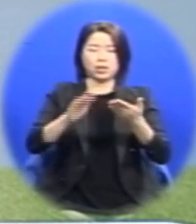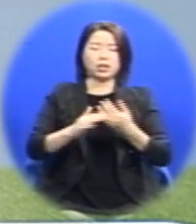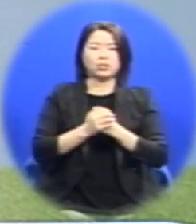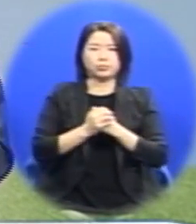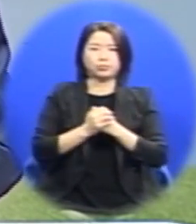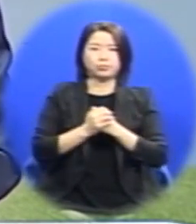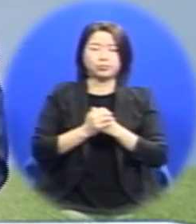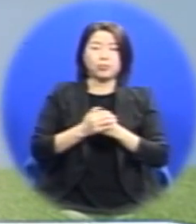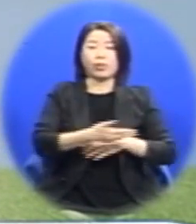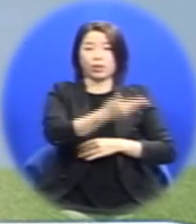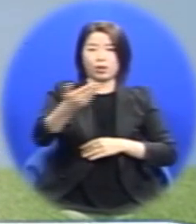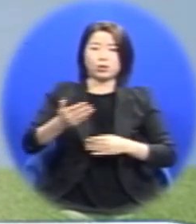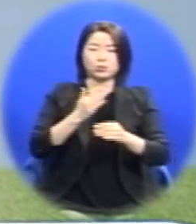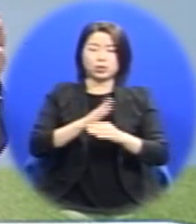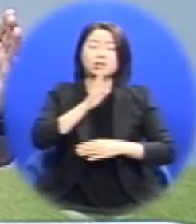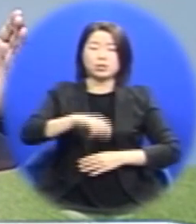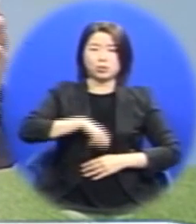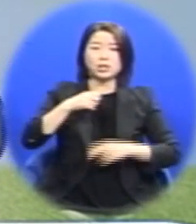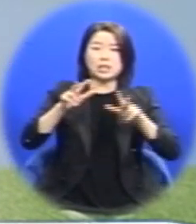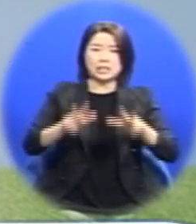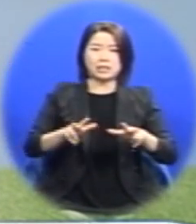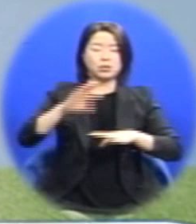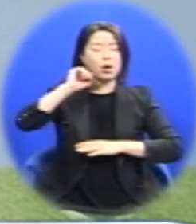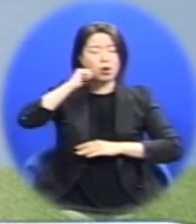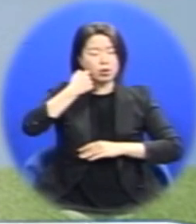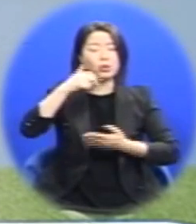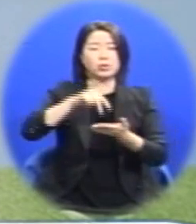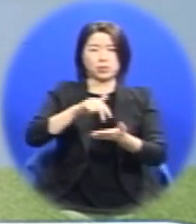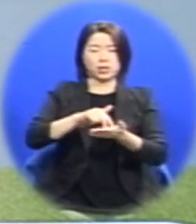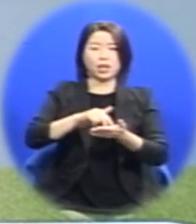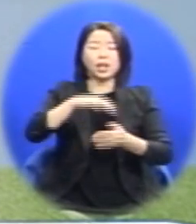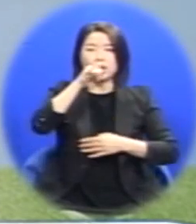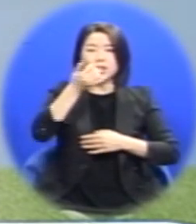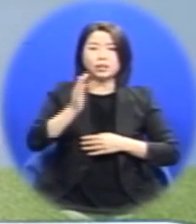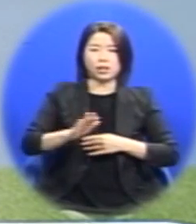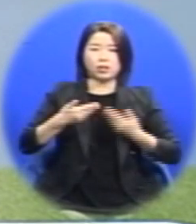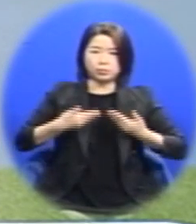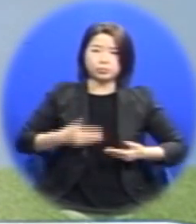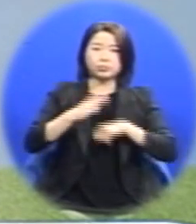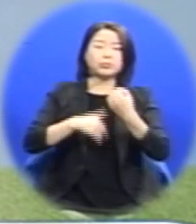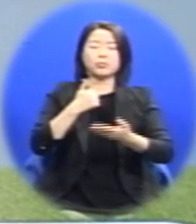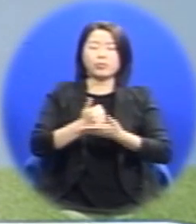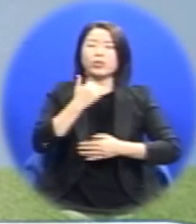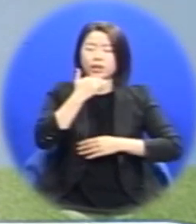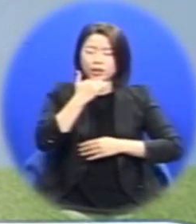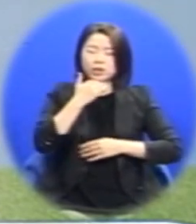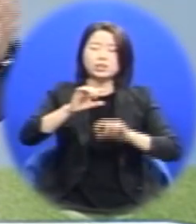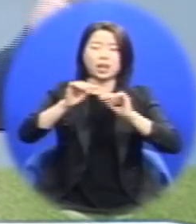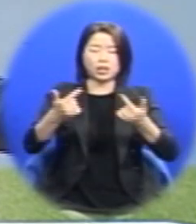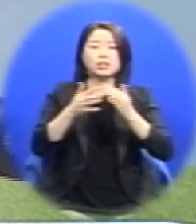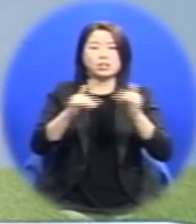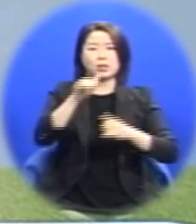때문입니다. 여러분 중에 솔직히 지금 참 어려운 처지에 있는데 잠잠히 하나님이 기다려지지 않으시는